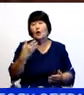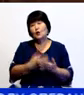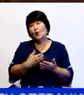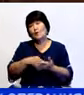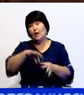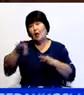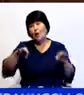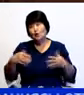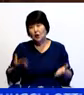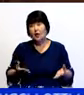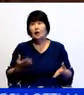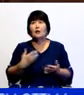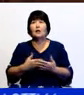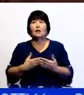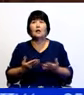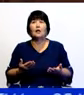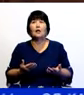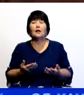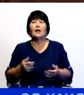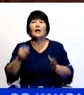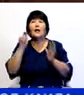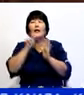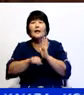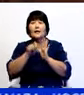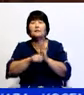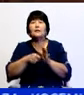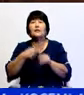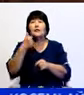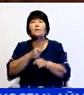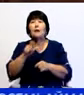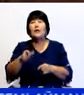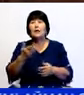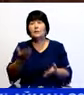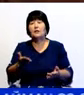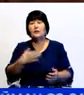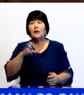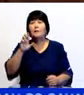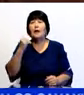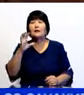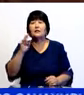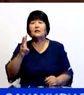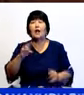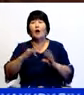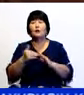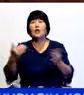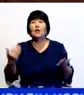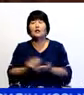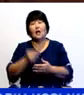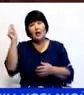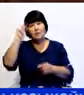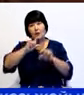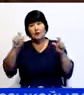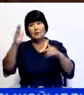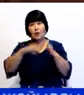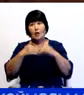жобалаушыға, жаңағы экспертизаның басшысына? Бізде міне Байсын ауылында жаңа мектеп салып